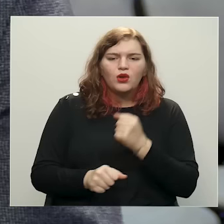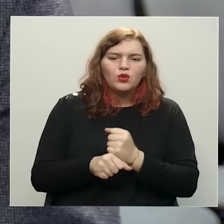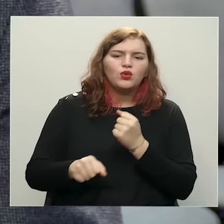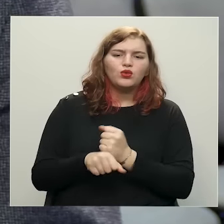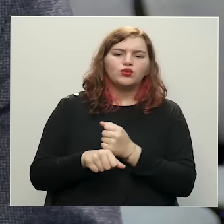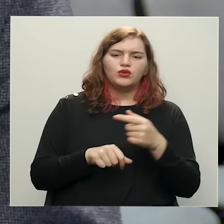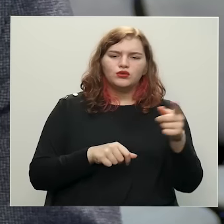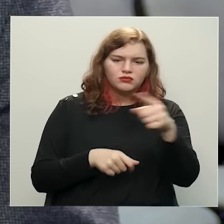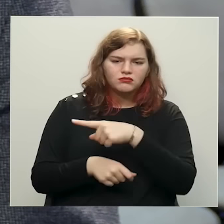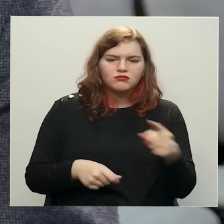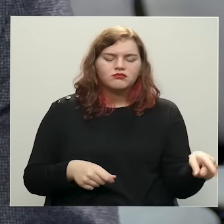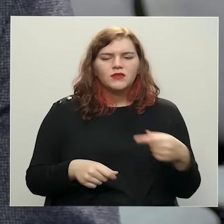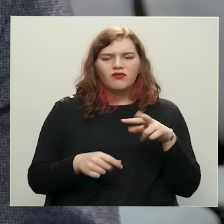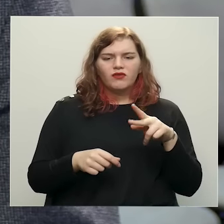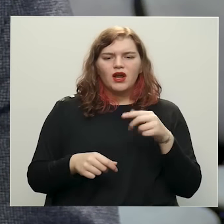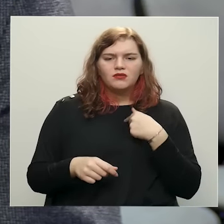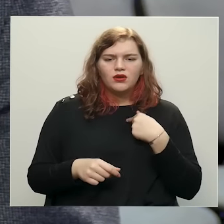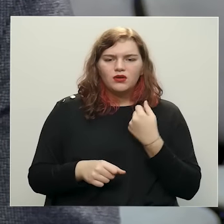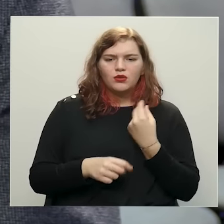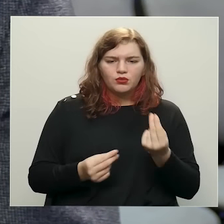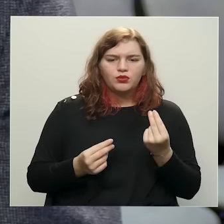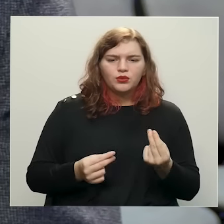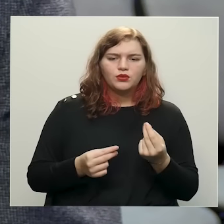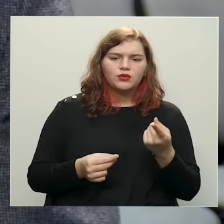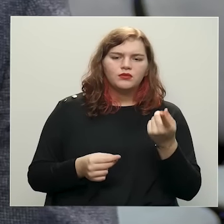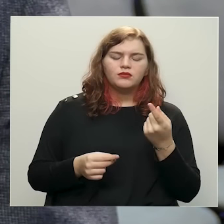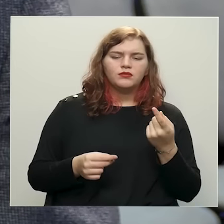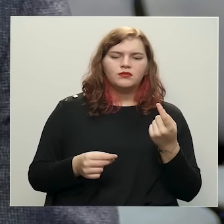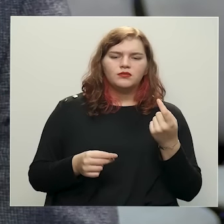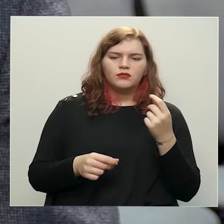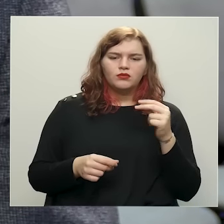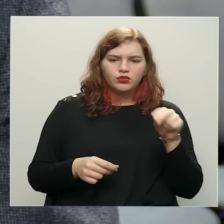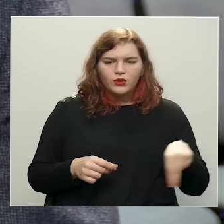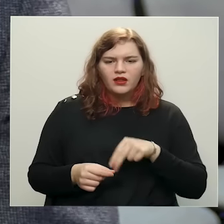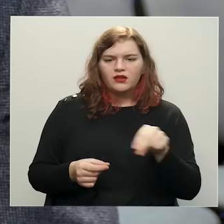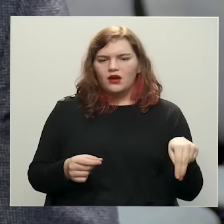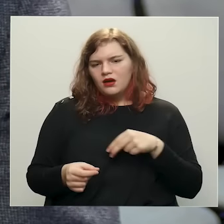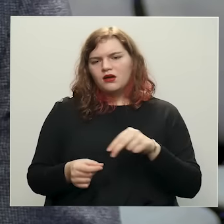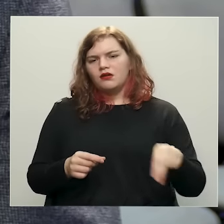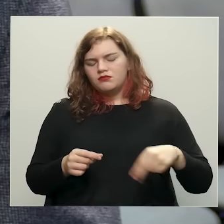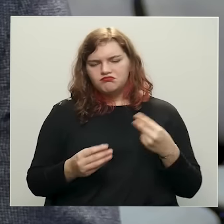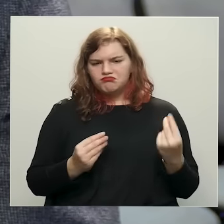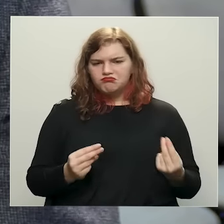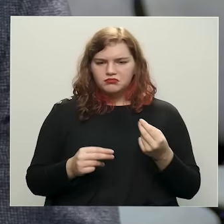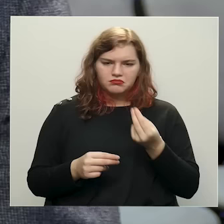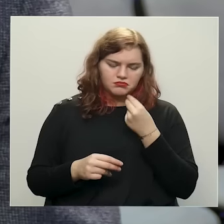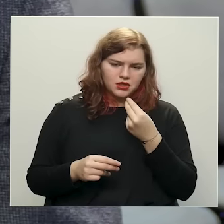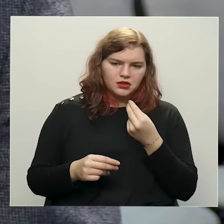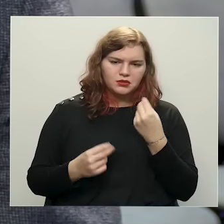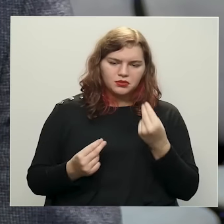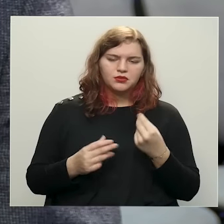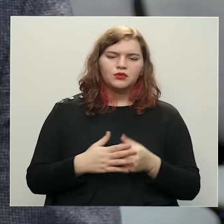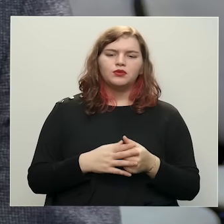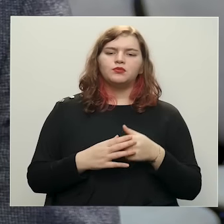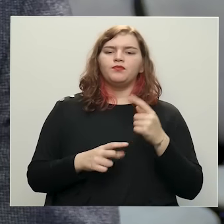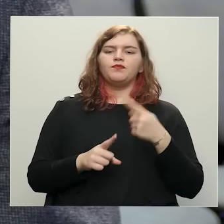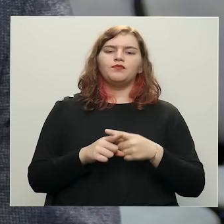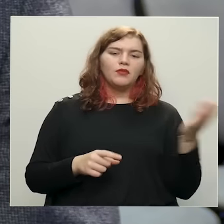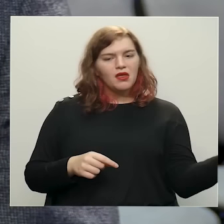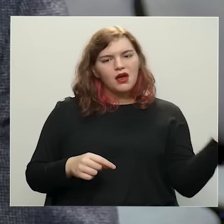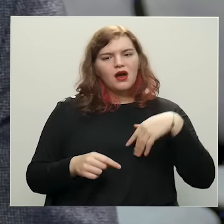acolo. Fratele meu era foarte bun bucătar, Opreanu ce a plecat la Domnul, foarte bun bucătar. Și au venit la mine și m-au chemat. Și au zis,